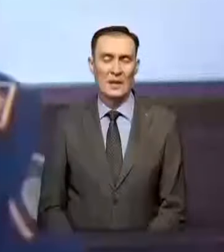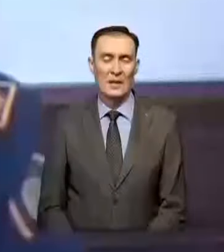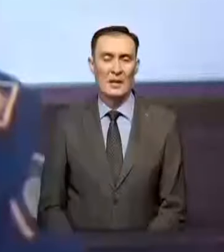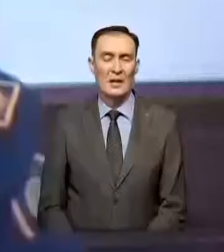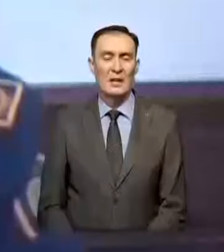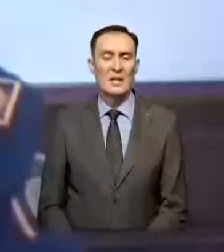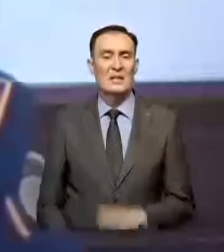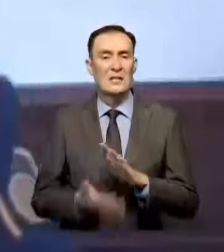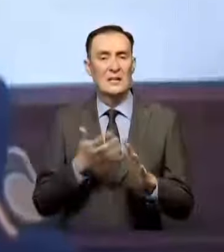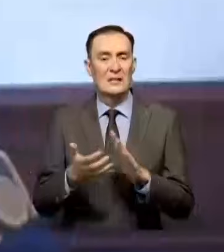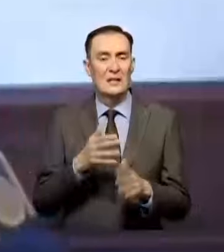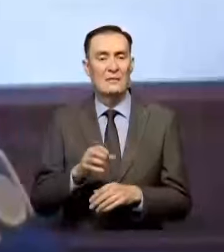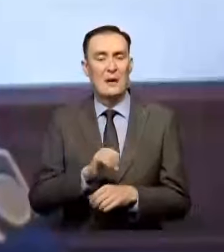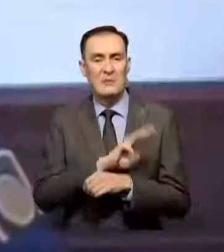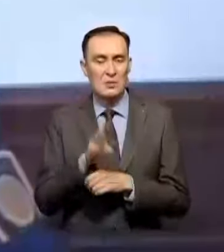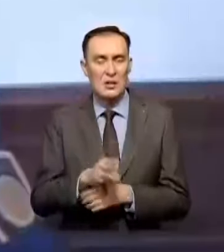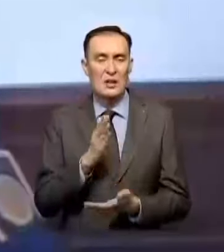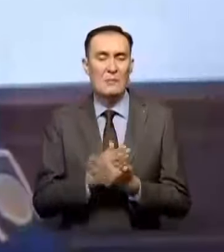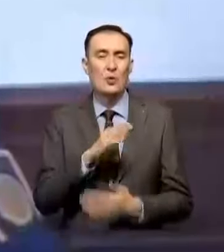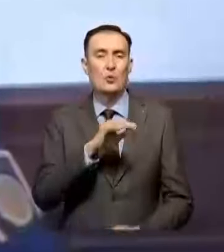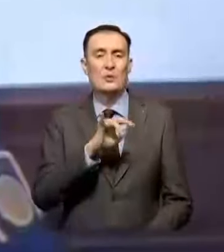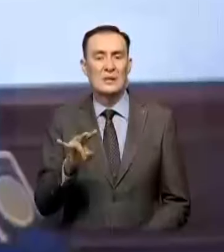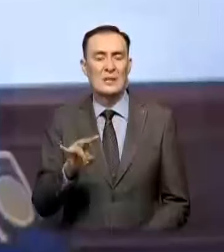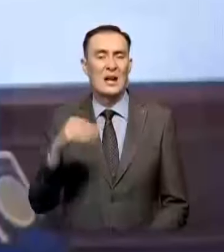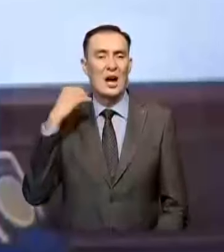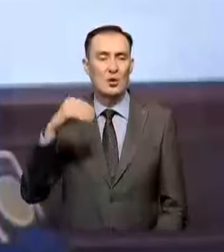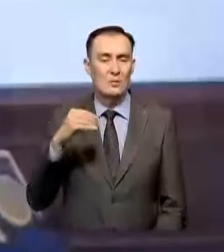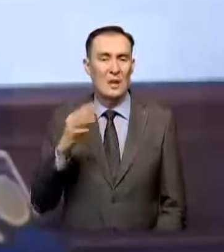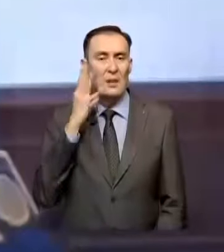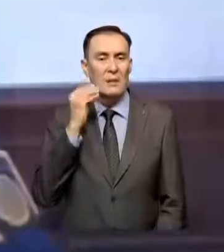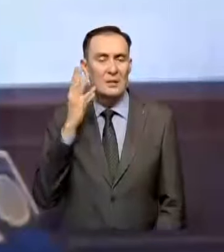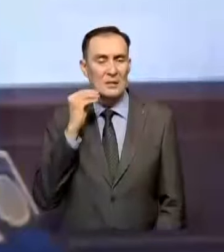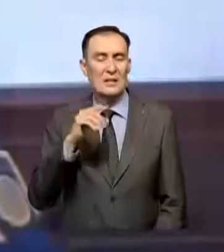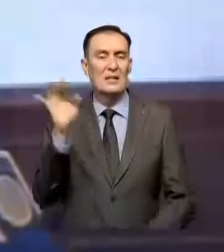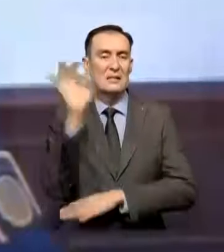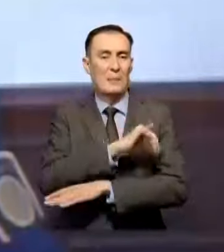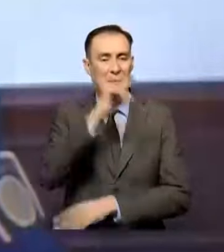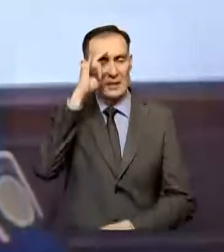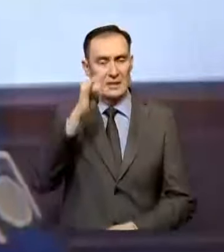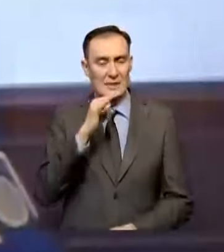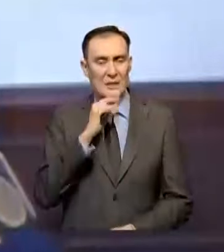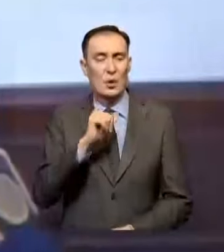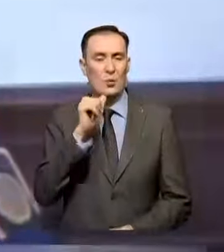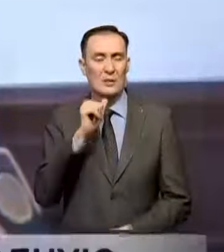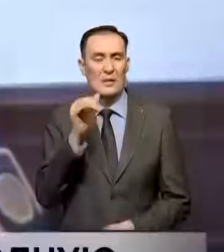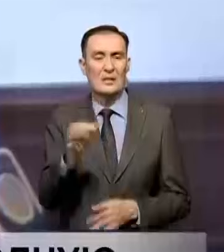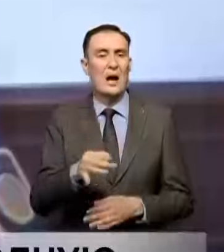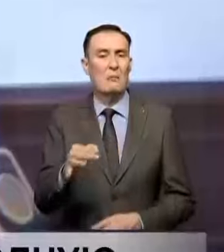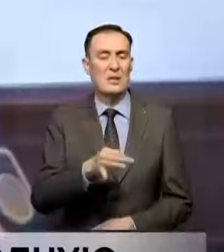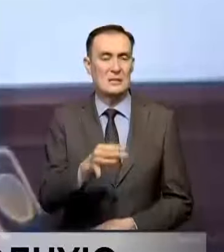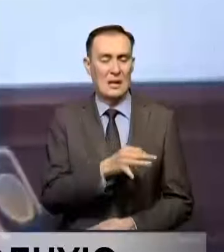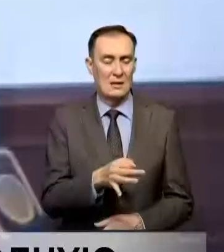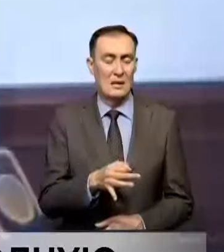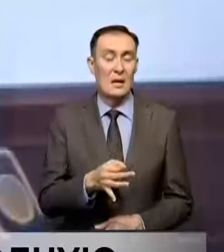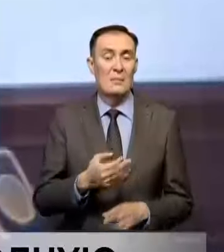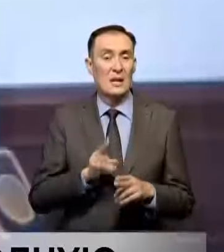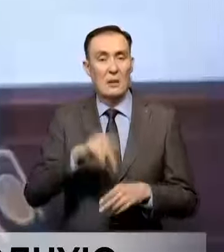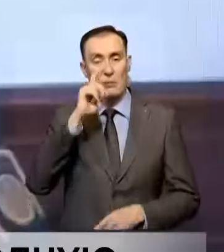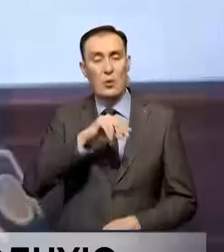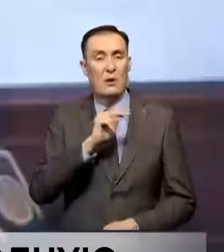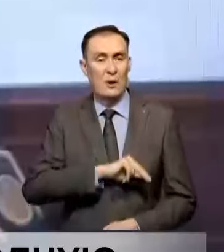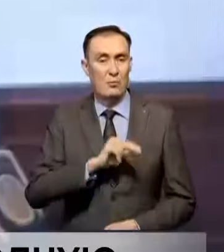Низкий уровень охвата демонстрируют Туркестанская, Актюбинская, Алматинская, Западно-Казахстанская, Костанайская области. При этом слабая